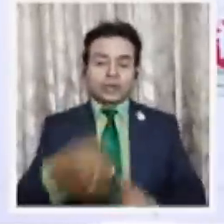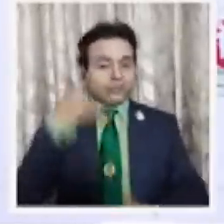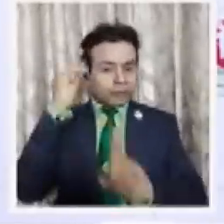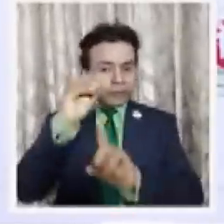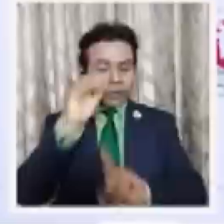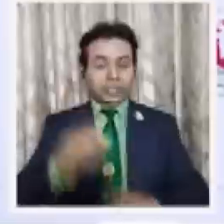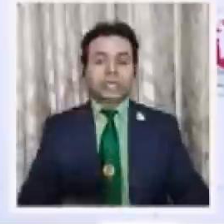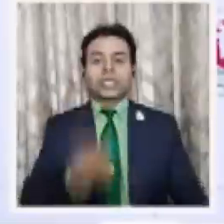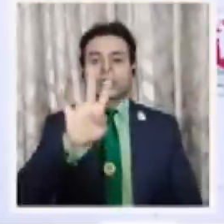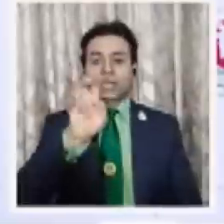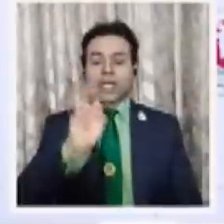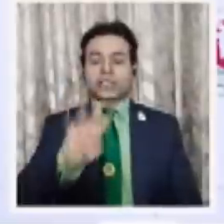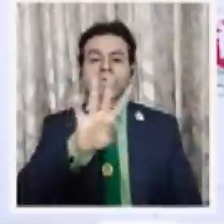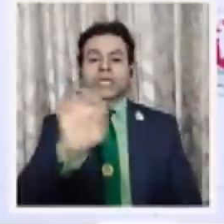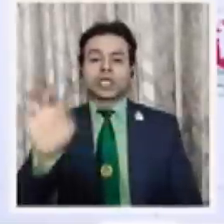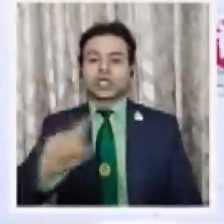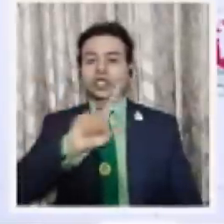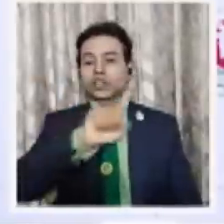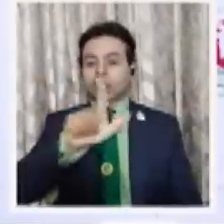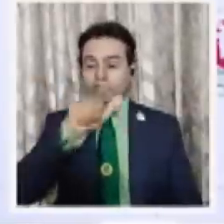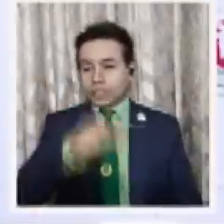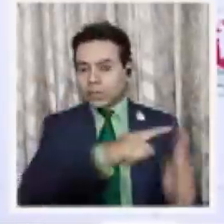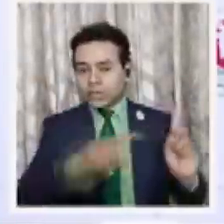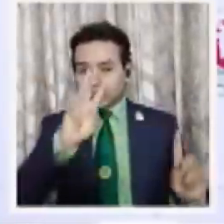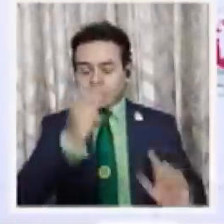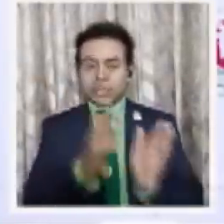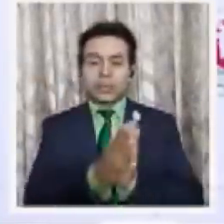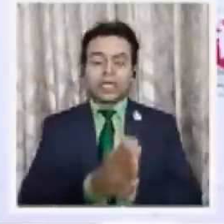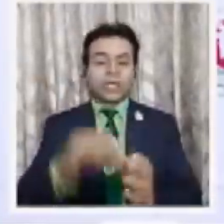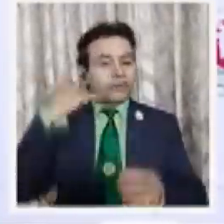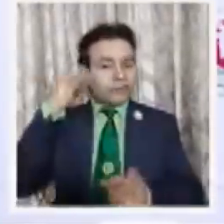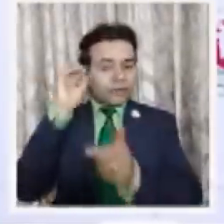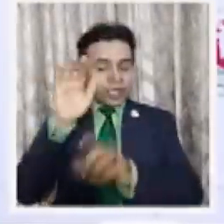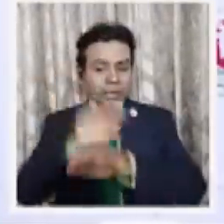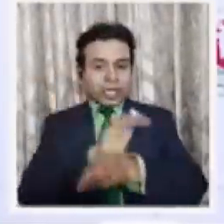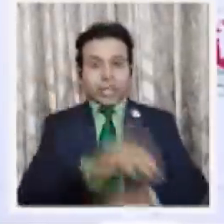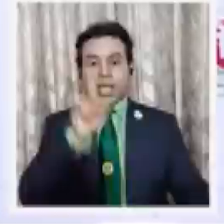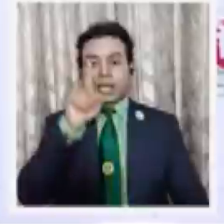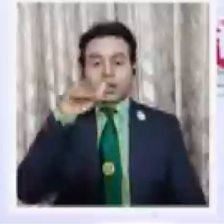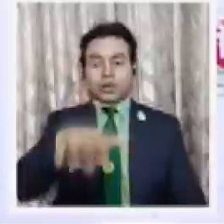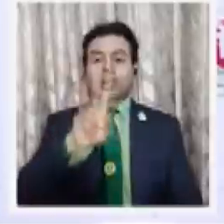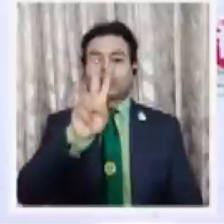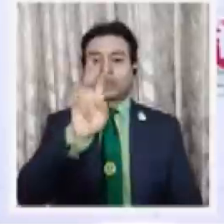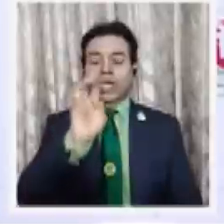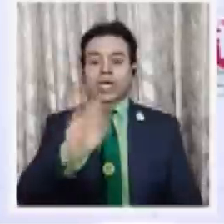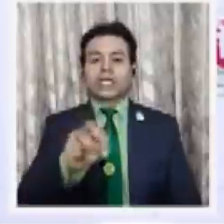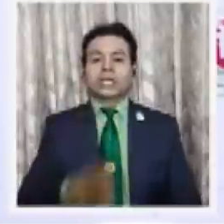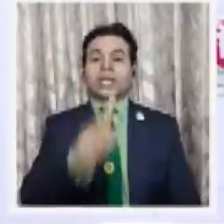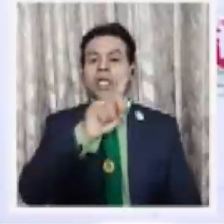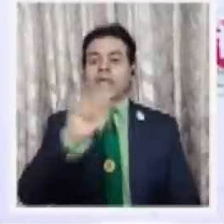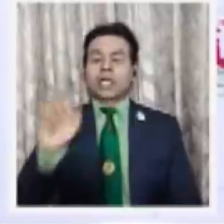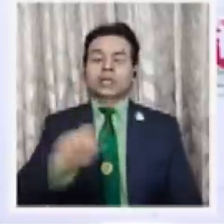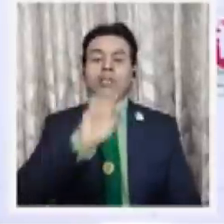টেলিমেডিসিনে COVID-19 সংক্রান্ত স্বাস্থ্যসেবা দিয়ে যাচ্ছেন এবং 24 ঘন্টায় COVID-19 স্বাস্থ্যসেবা গ্রহণ করেছেন